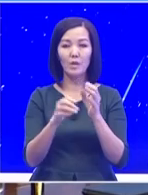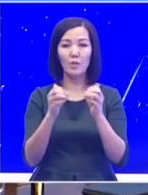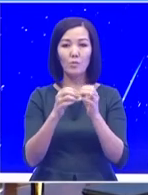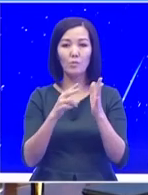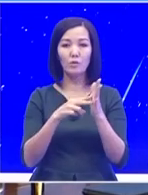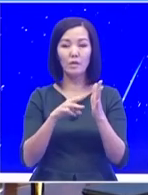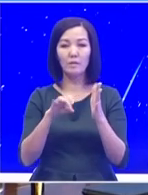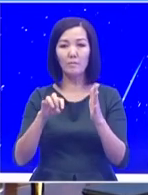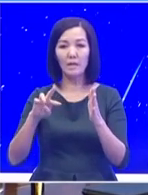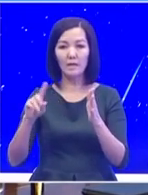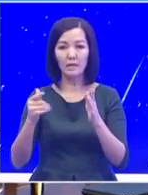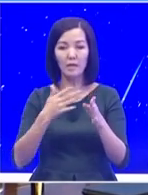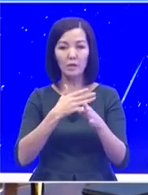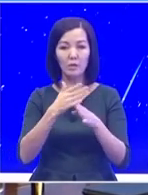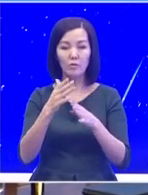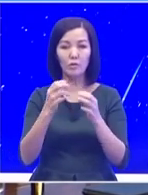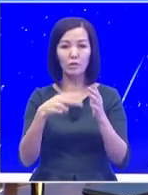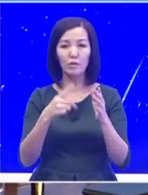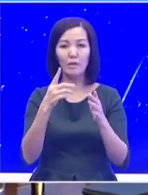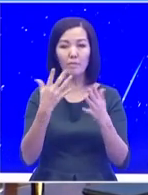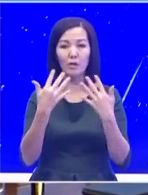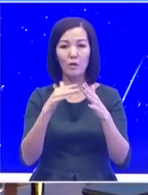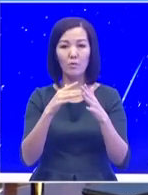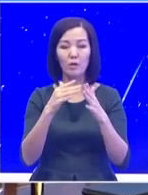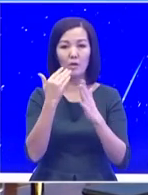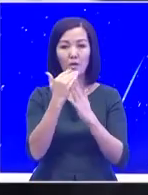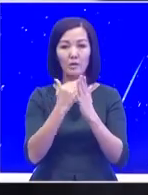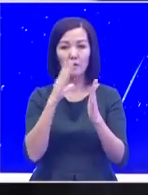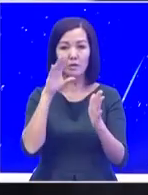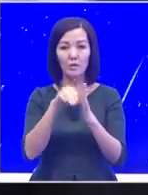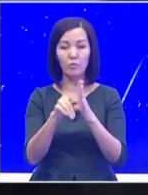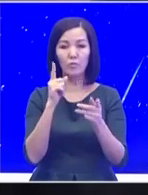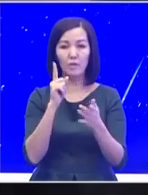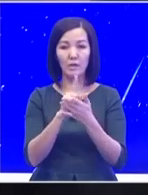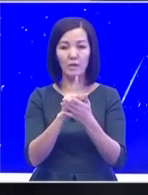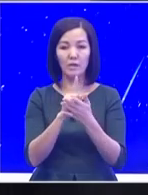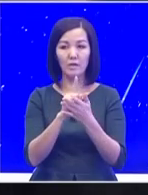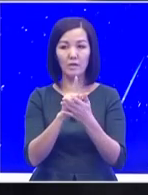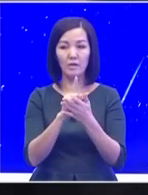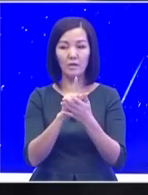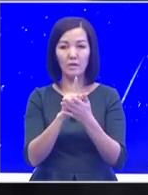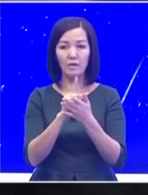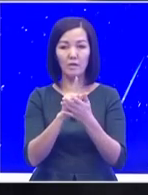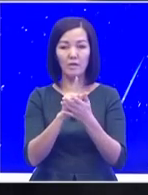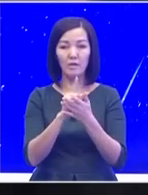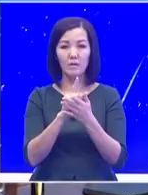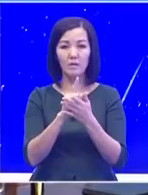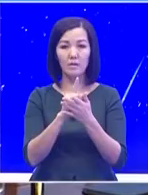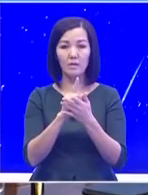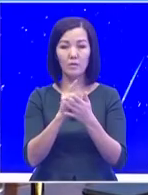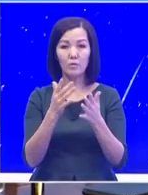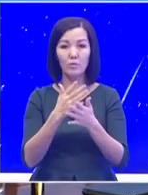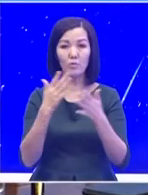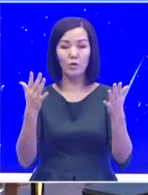17 миллиардқа. Сол 21-дің ішінде сіздер кіруін керек еді. Түсіндер ме? Тем более такой